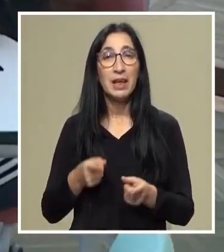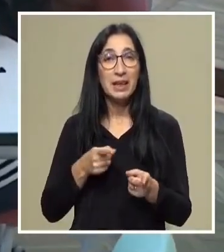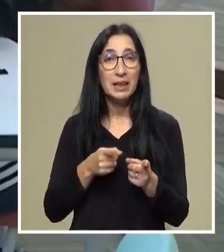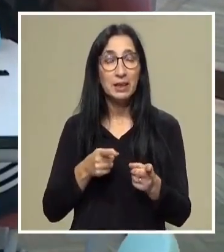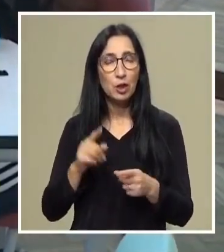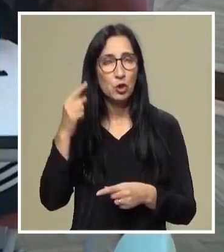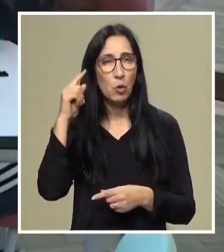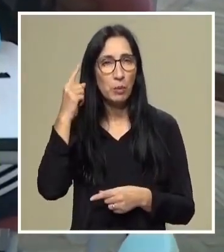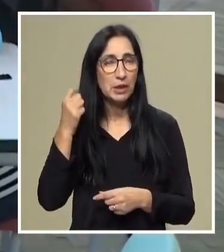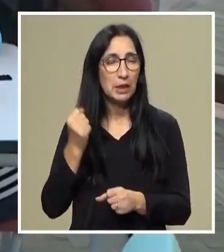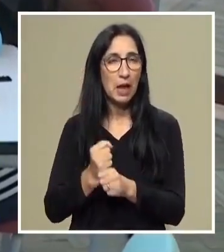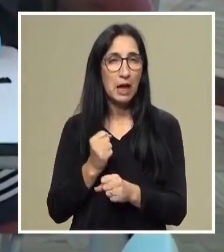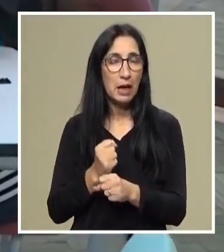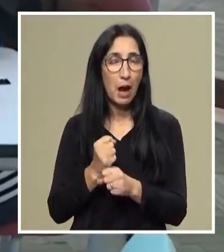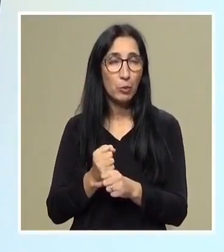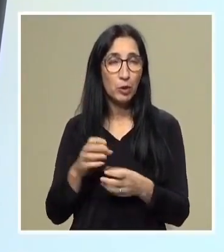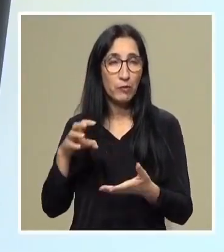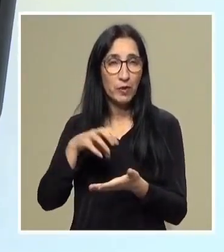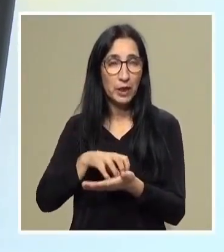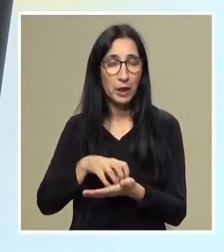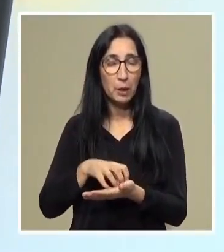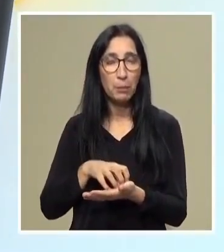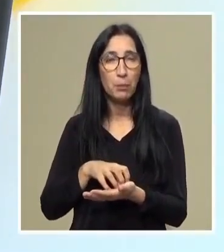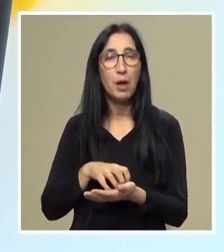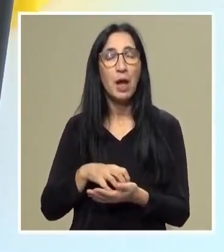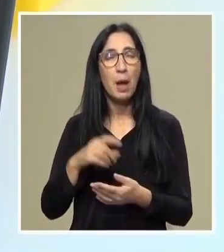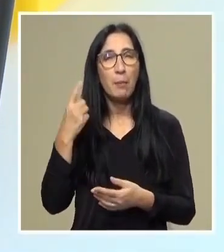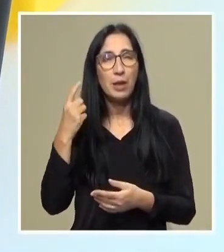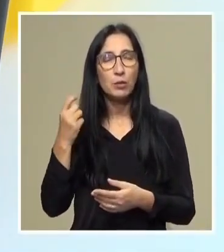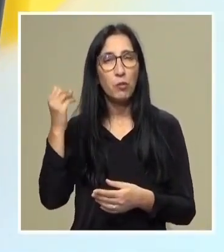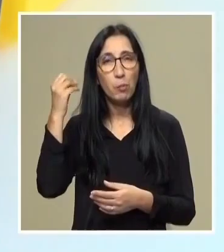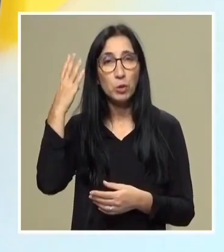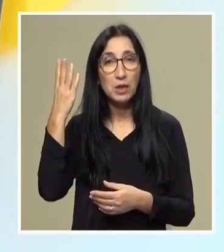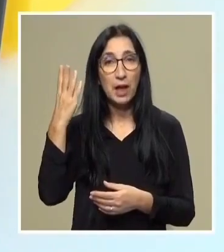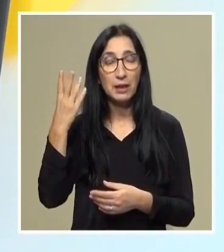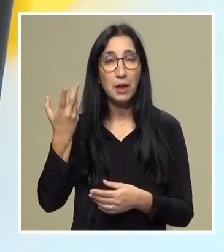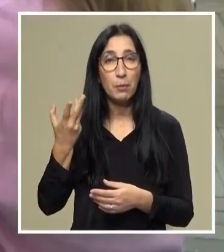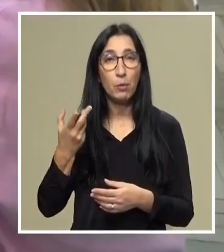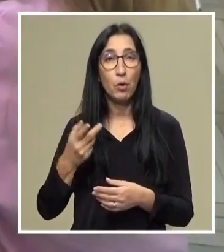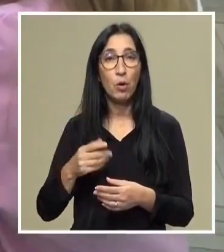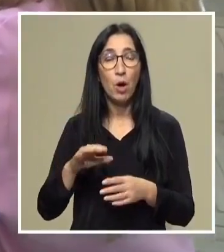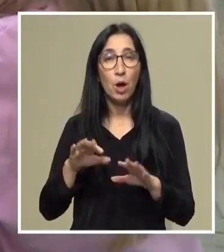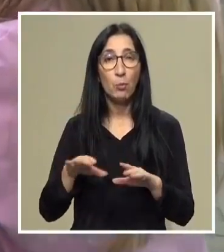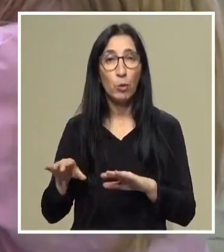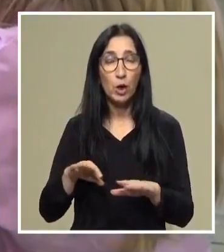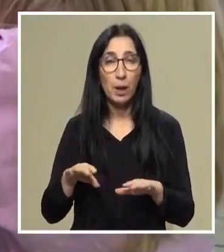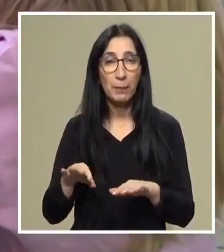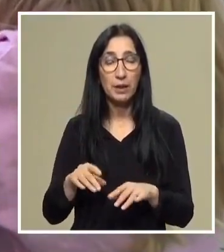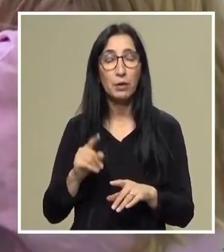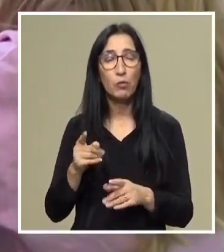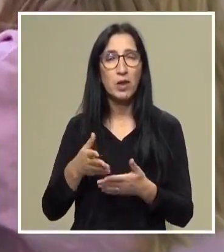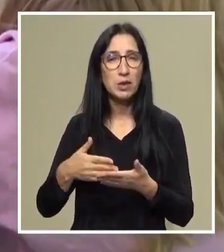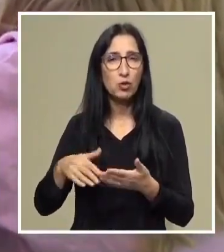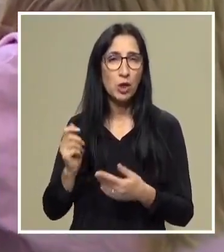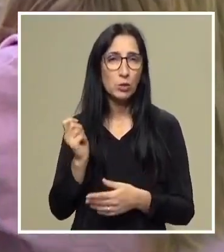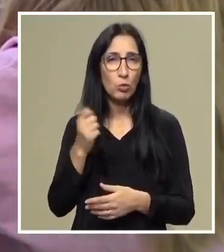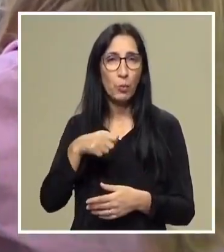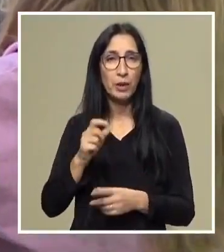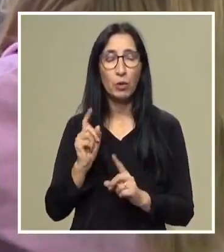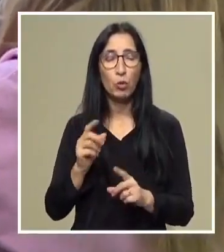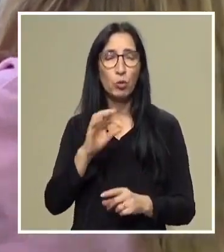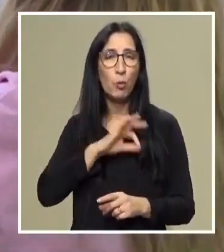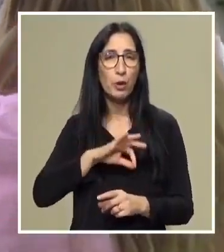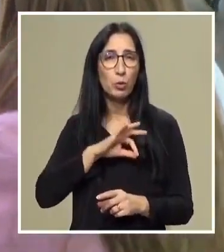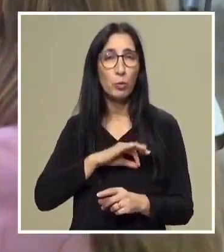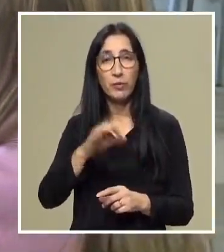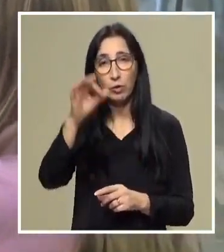Критично мислене, работа в екип, базови познания по програмиране и изграждане на увереност. Това са само част от уменията, които